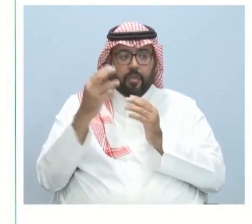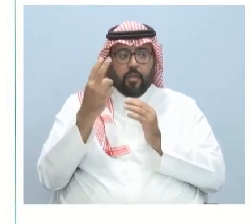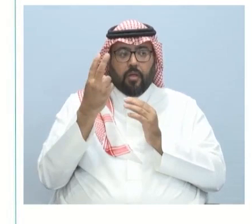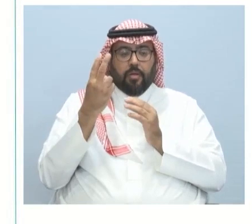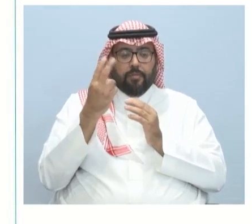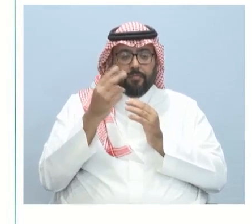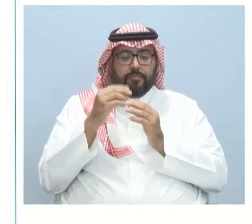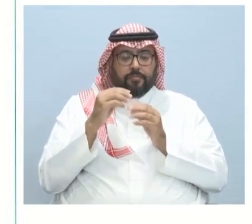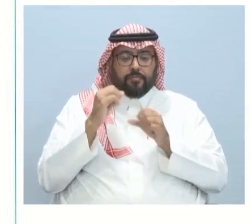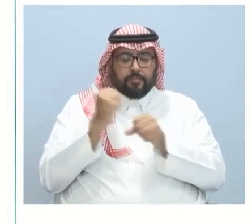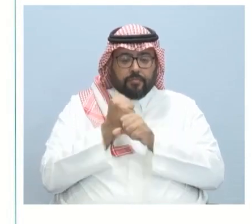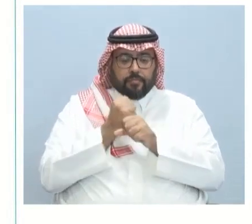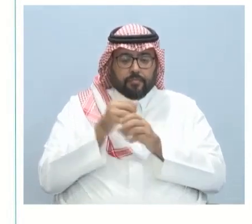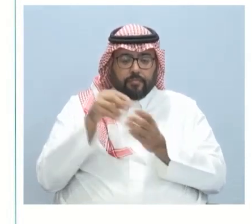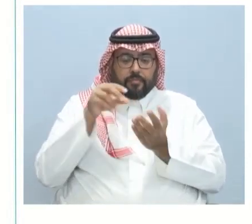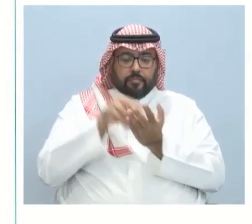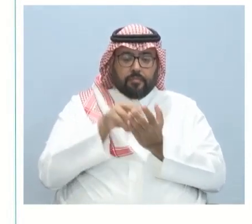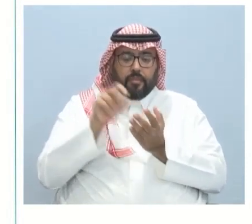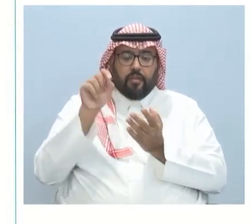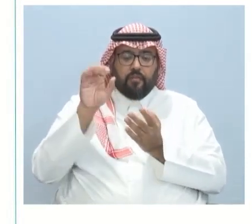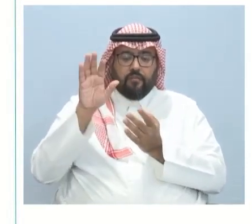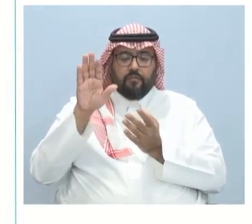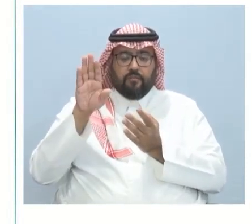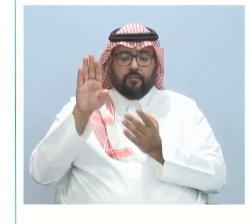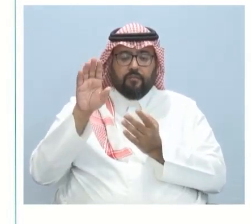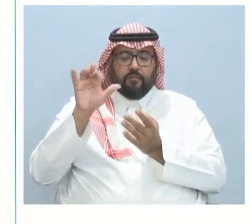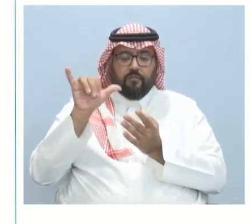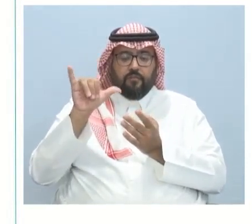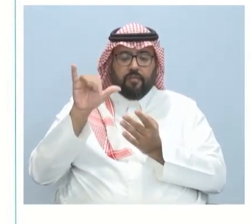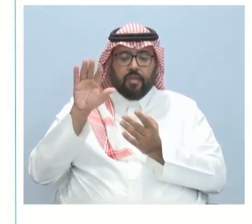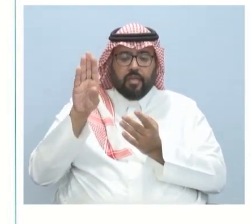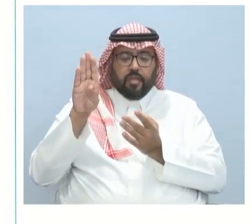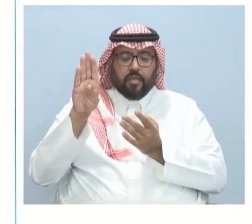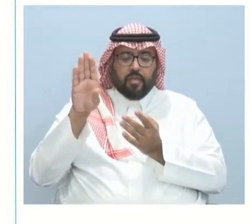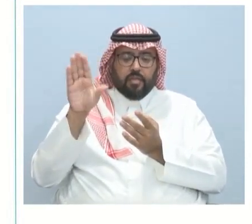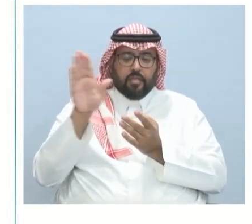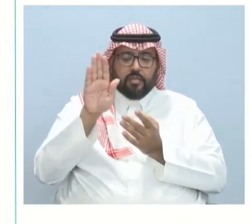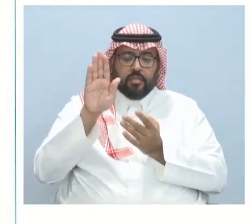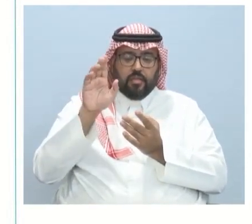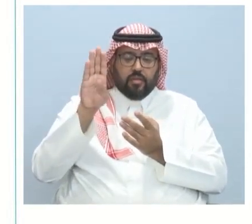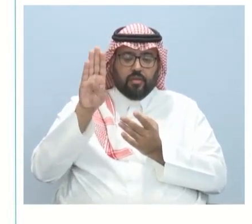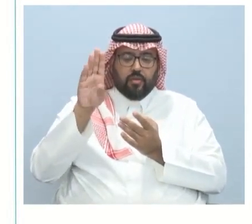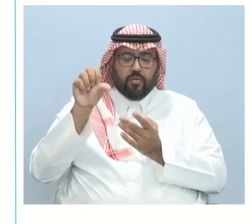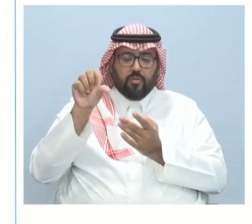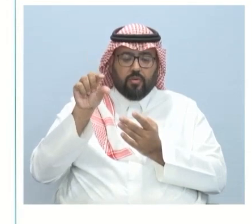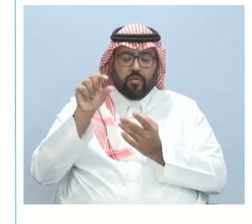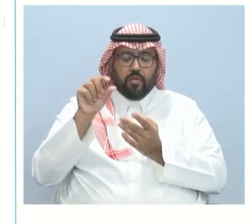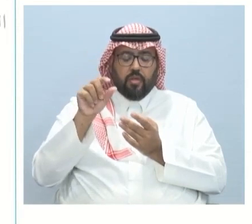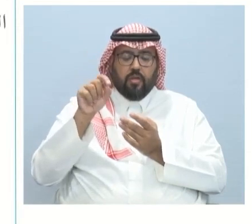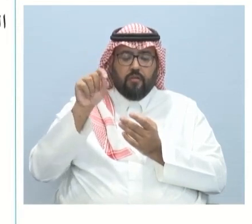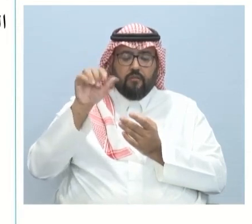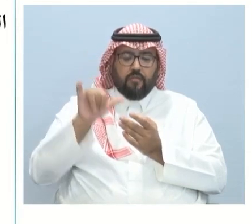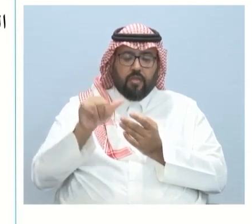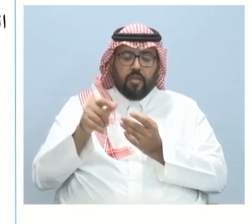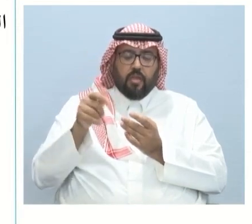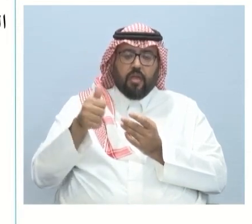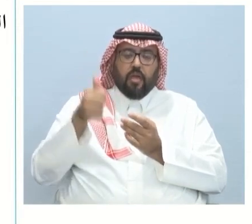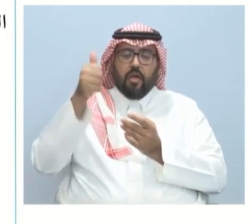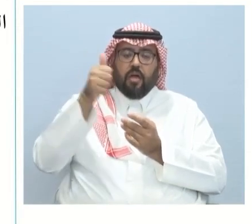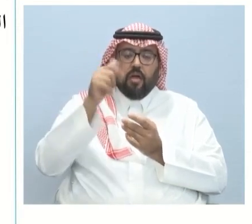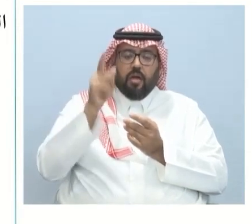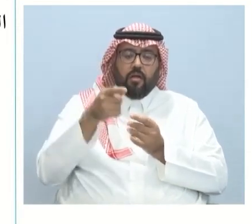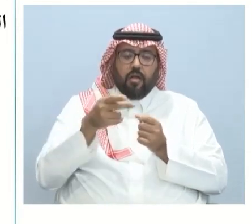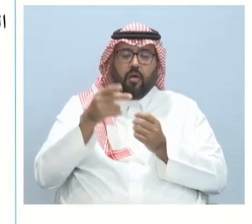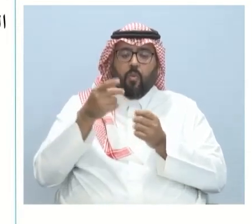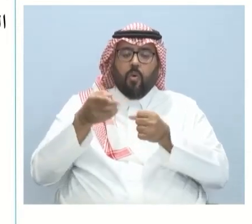تكلمنا عن استخدام الاحداثيات في فيكس كود في ار وايضا اوامر التكرار ذكرنا انه